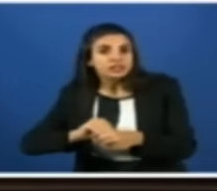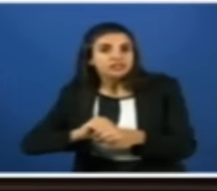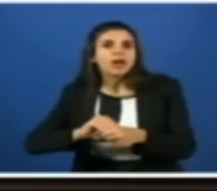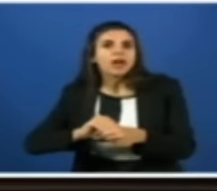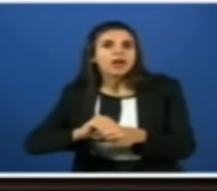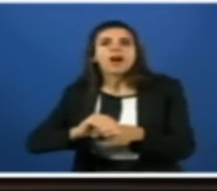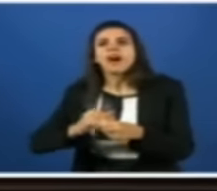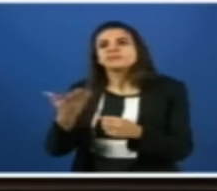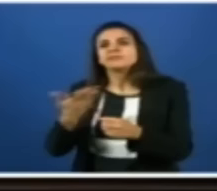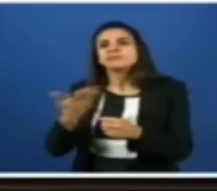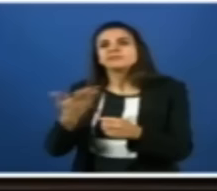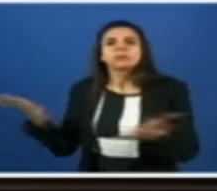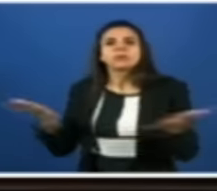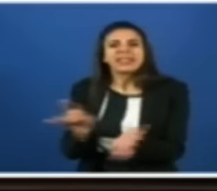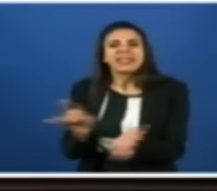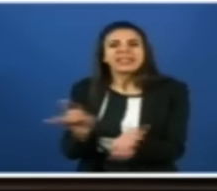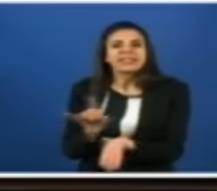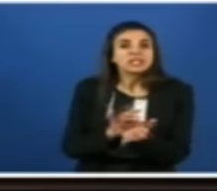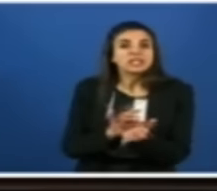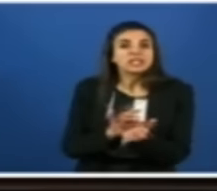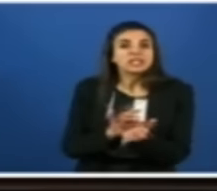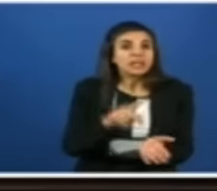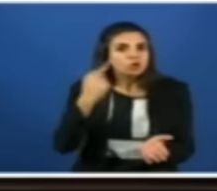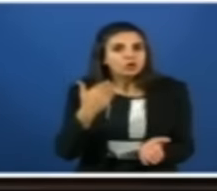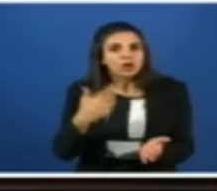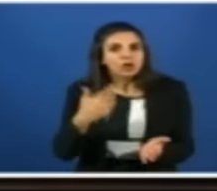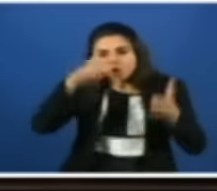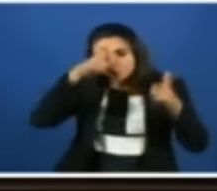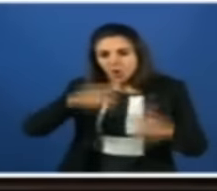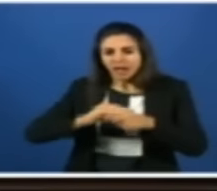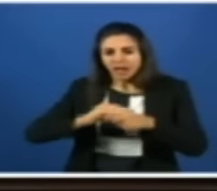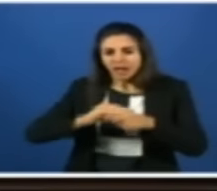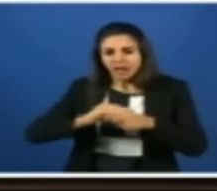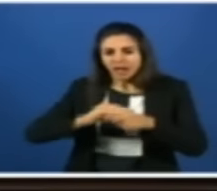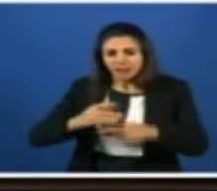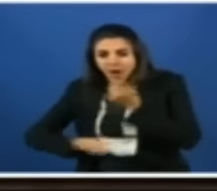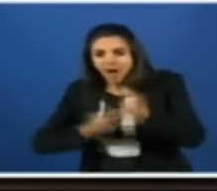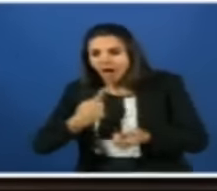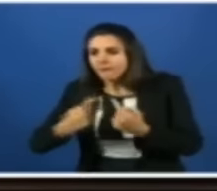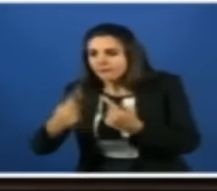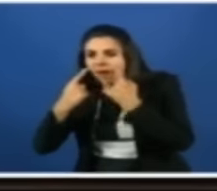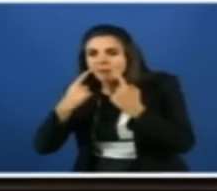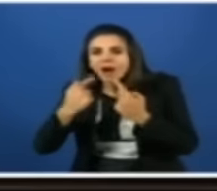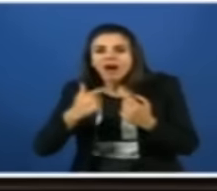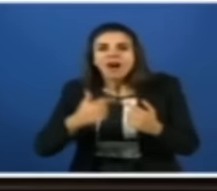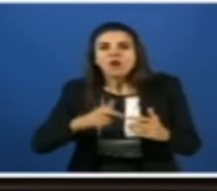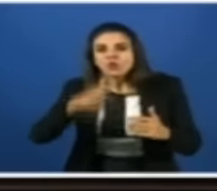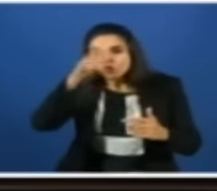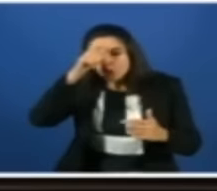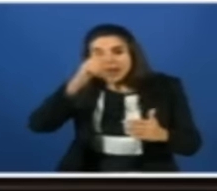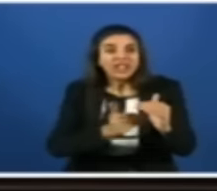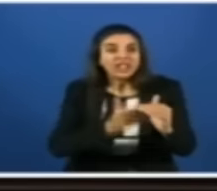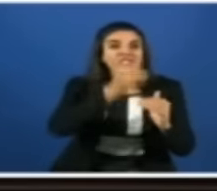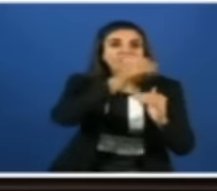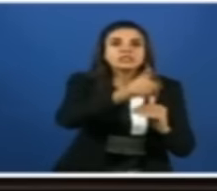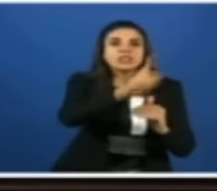devre dışı bırakmak, bizi içeride meşgul ederek bölgede Türkiye'nin